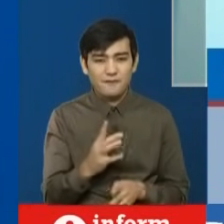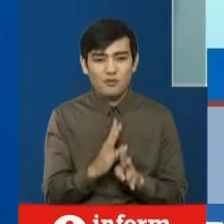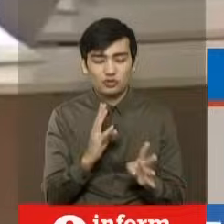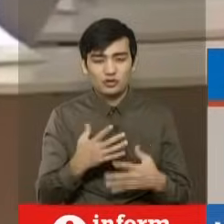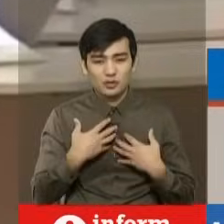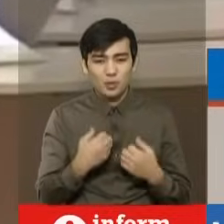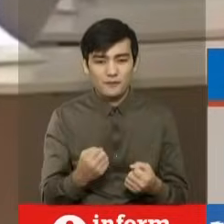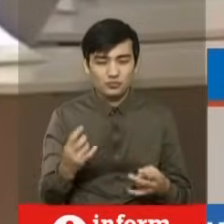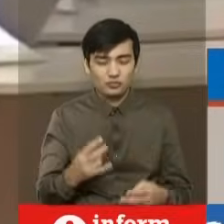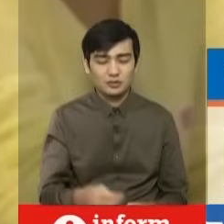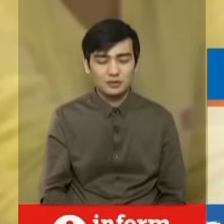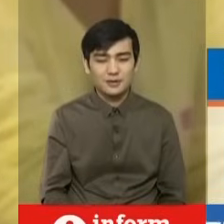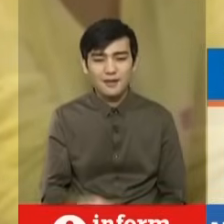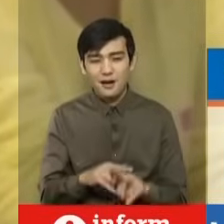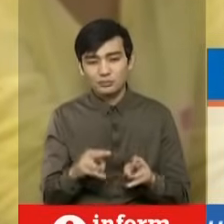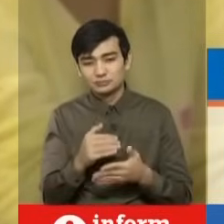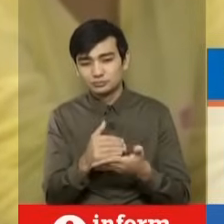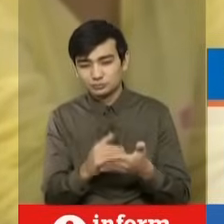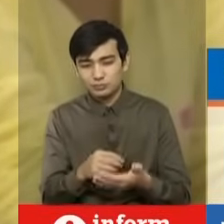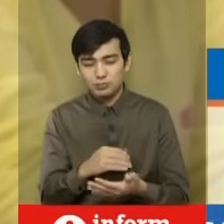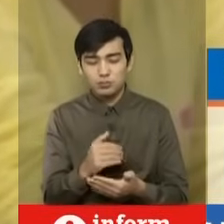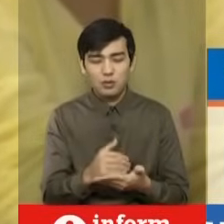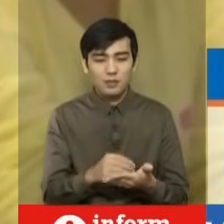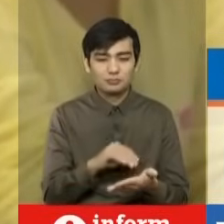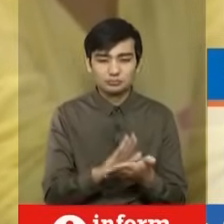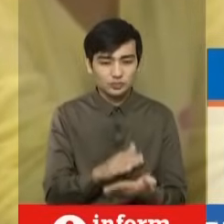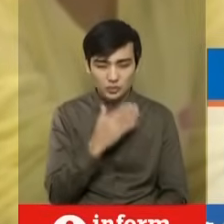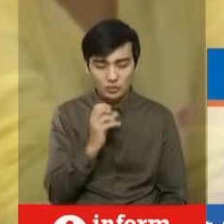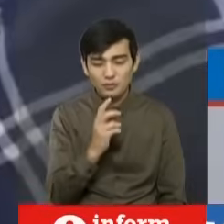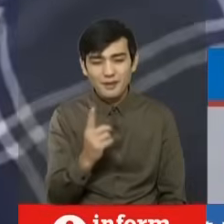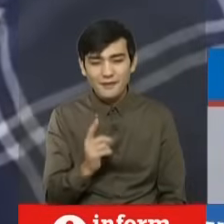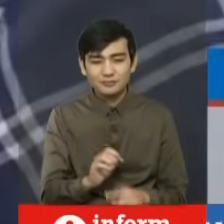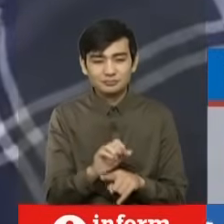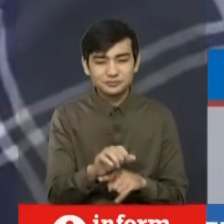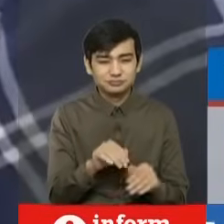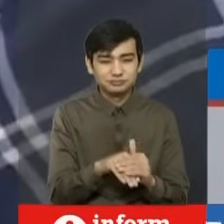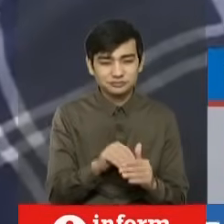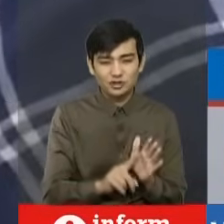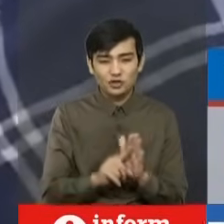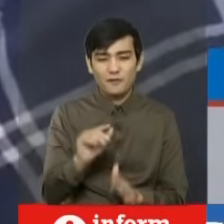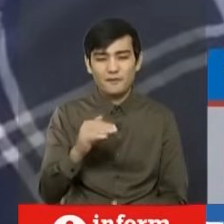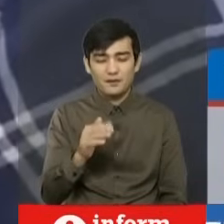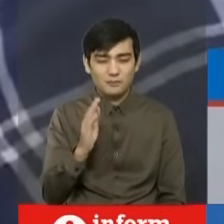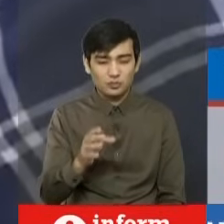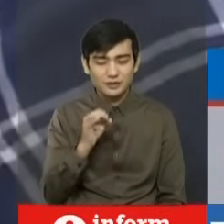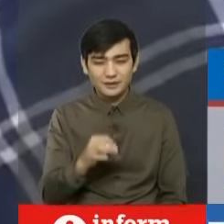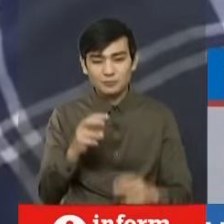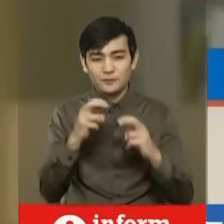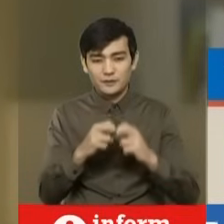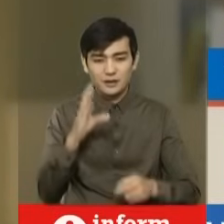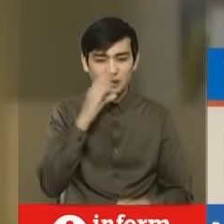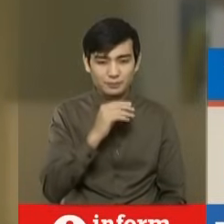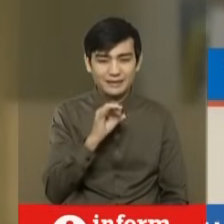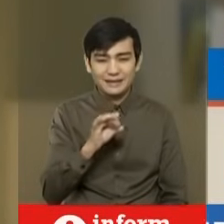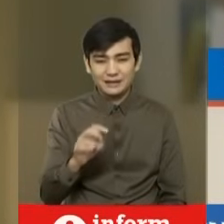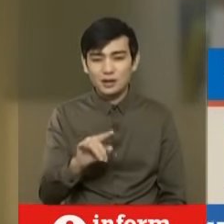здоровье пока такой миссии программа не несёт первые начисления будут произведены в начале февраля проверить их можно будет по ИИН